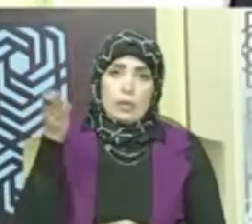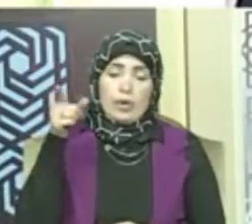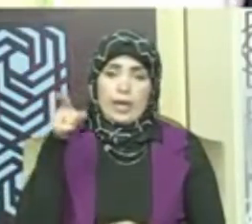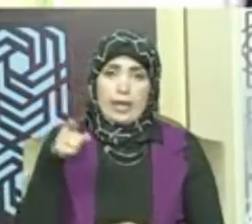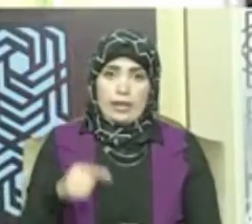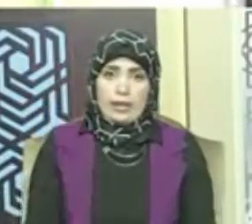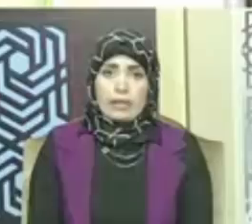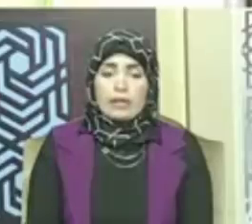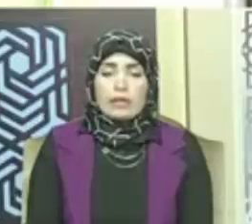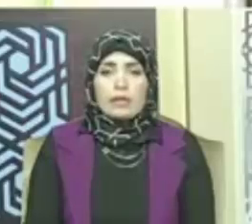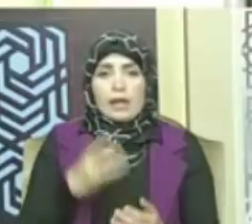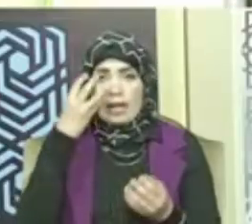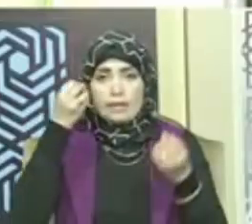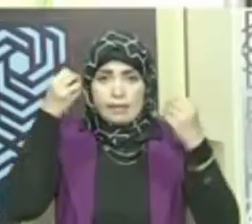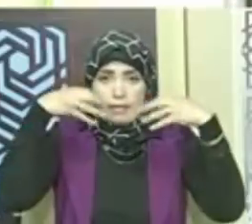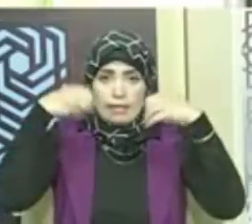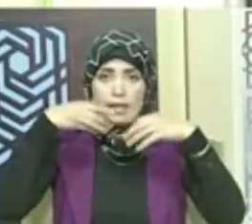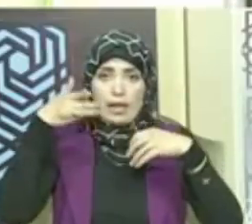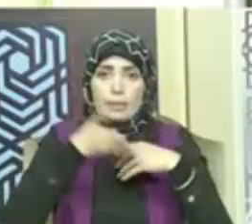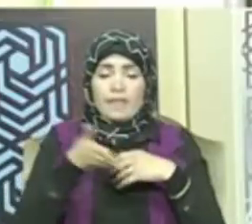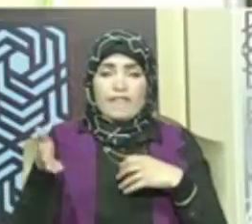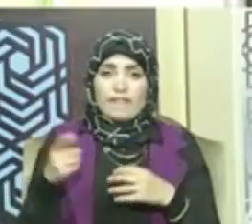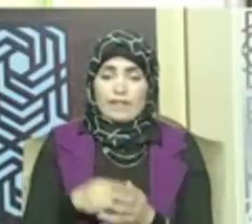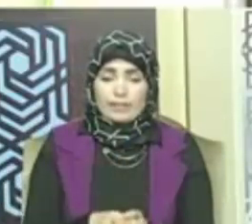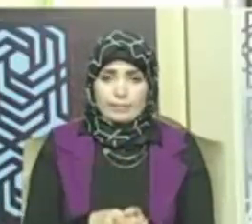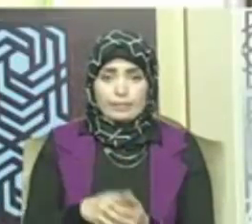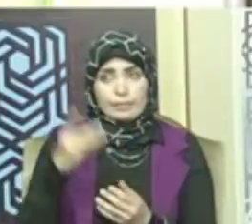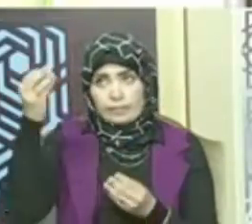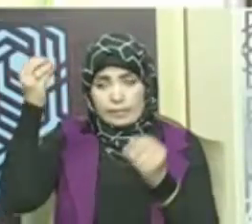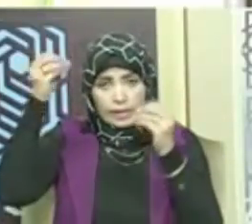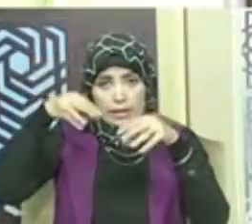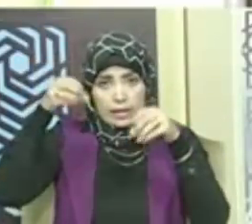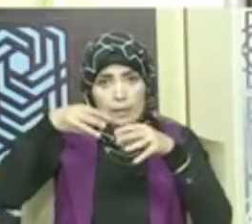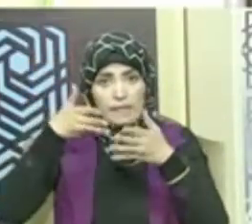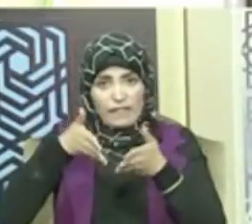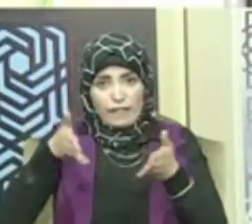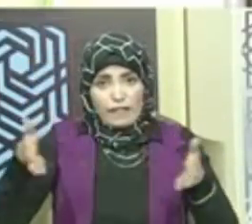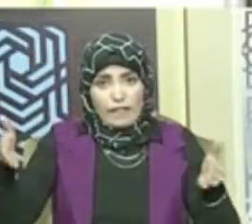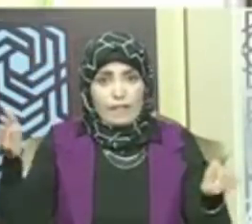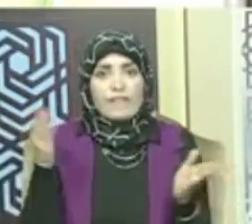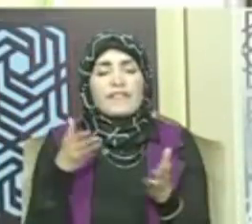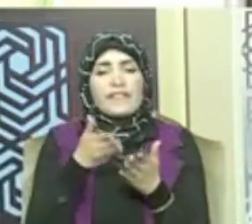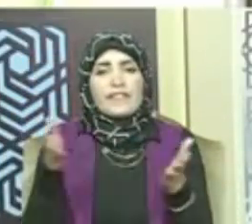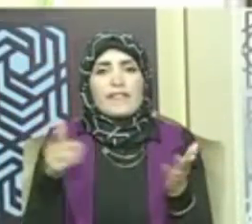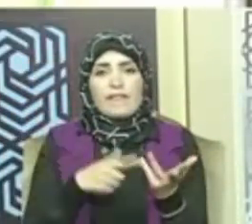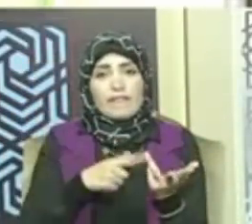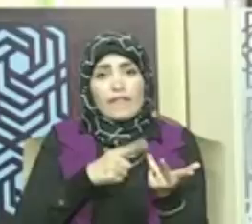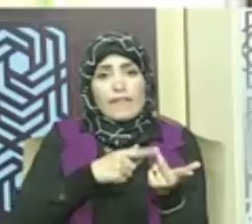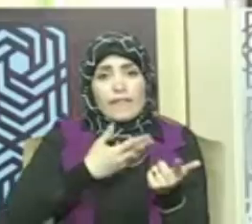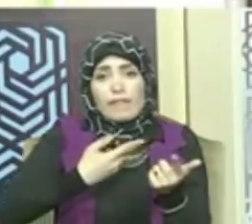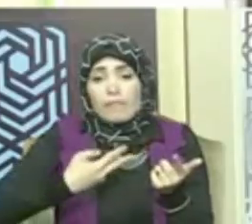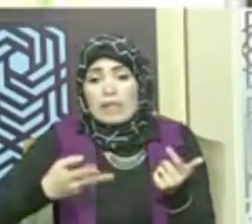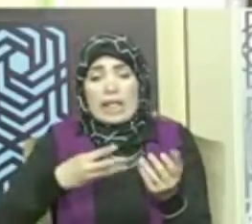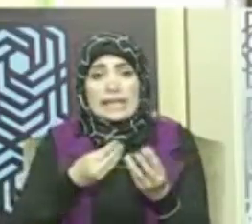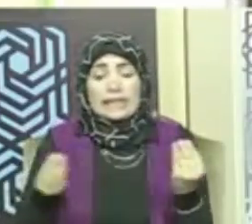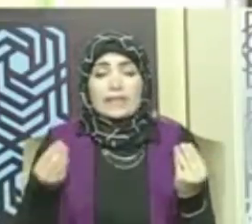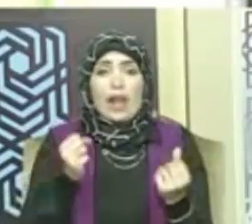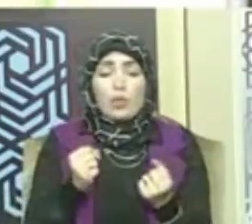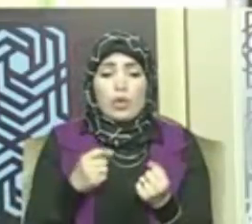النعمة أقرها لهم ما كانوا في حوائج الناس ما لم